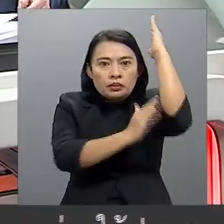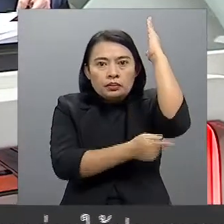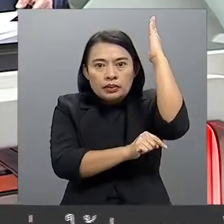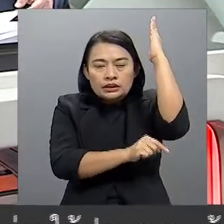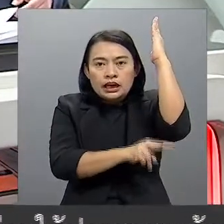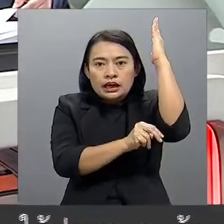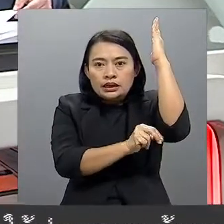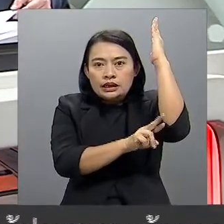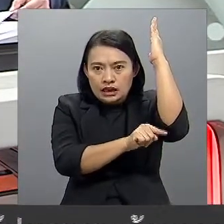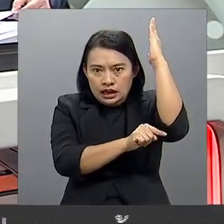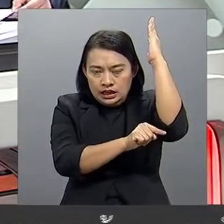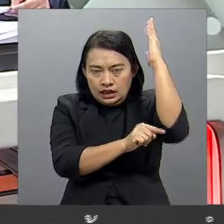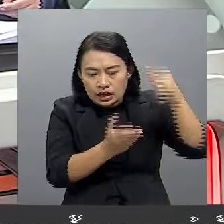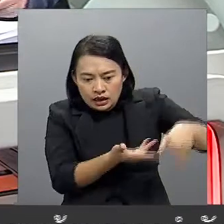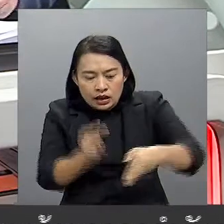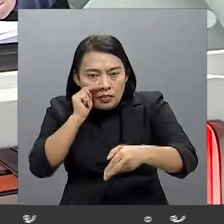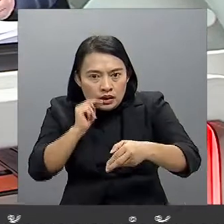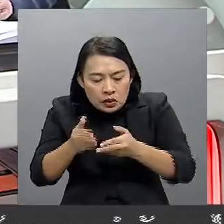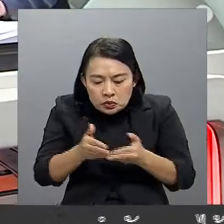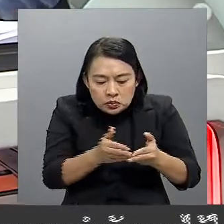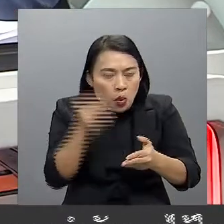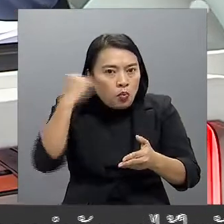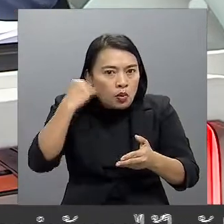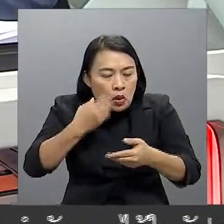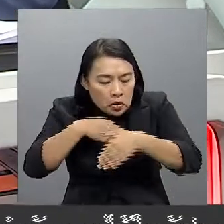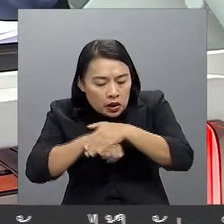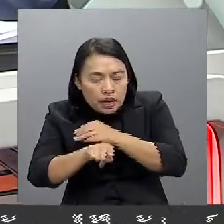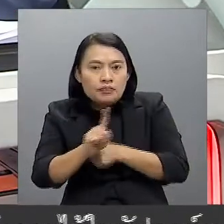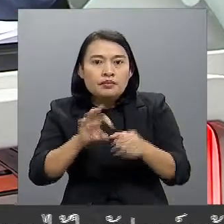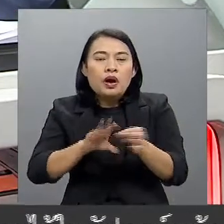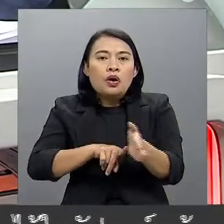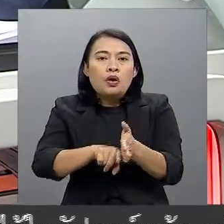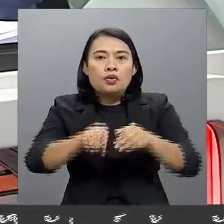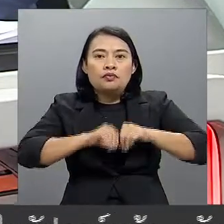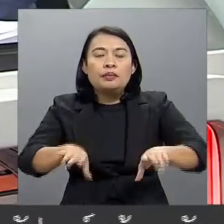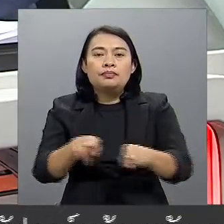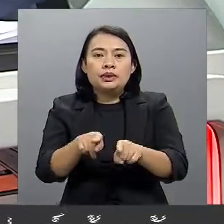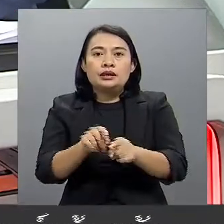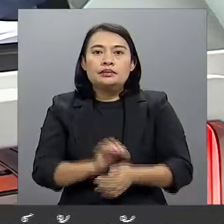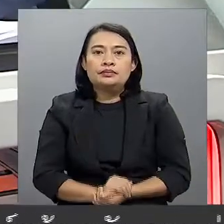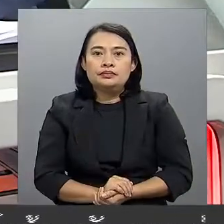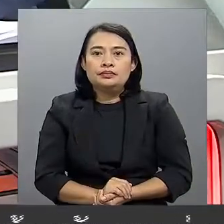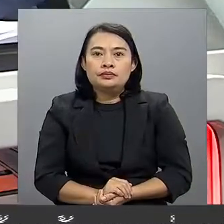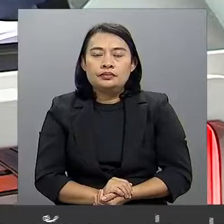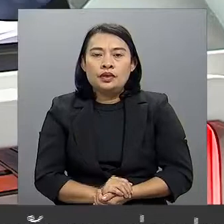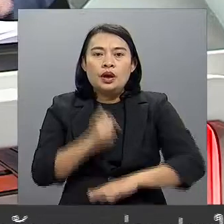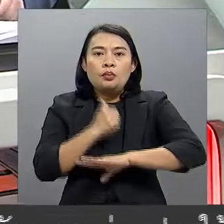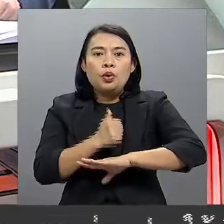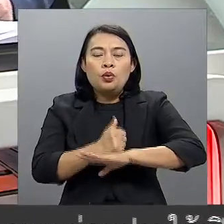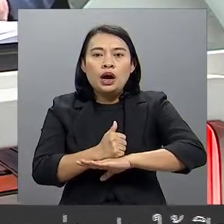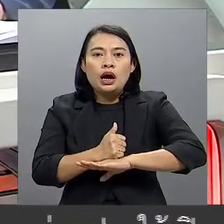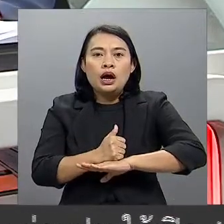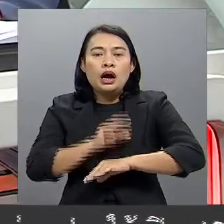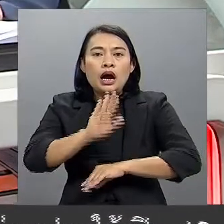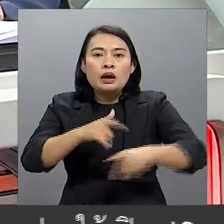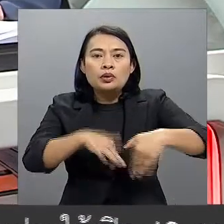เรื่องที่เกิดขึ้นบ่อยครั้งนะคะรวมทั้งสุ่มเสี่ยงต่อการระบาดของข้อมูล 19ด้วยก็ทำให้ผู้ว่าราชการมีจังหวัดห้ามชาวบ้านใช้หรือ